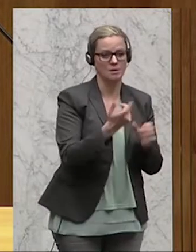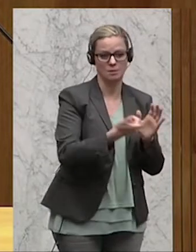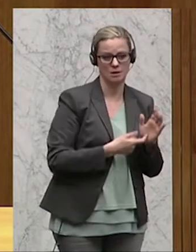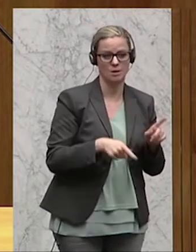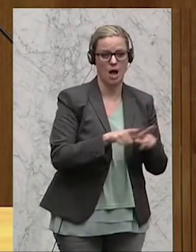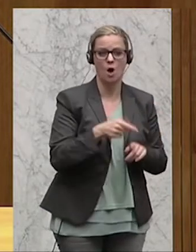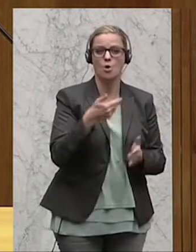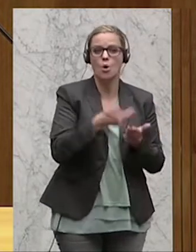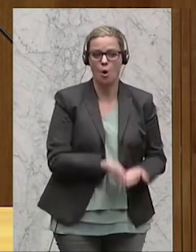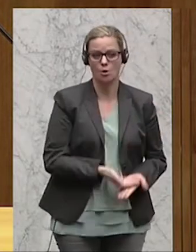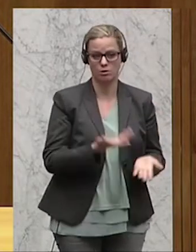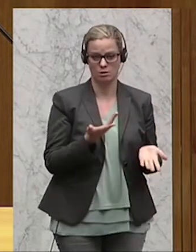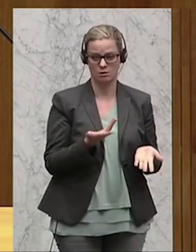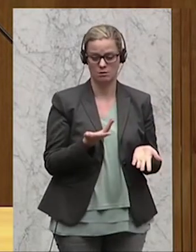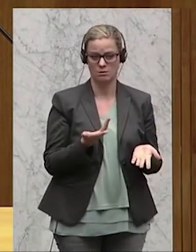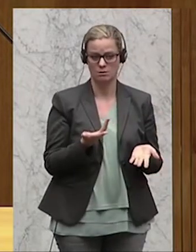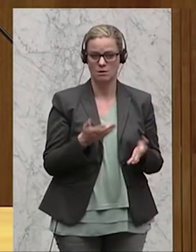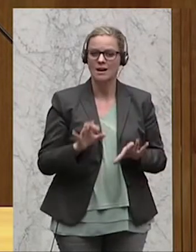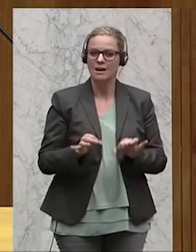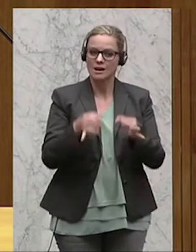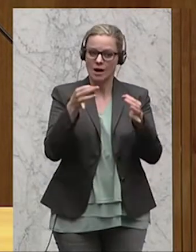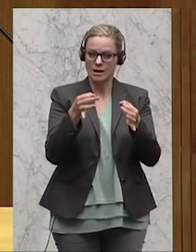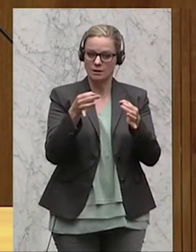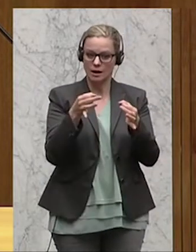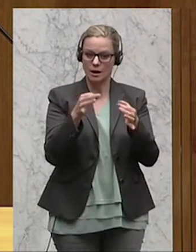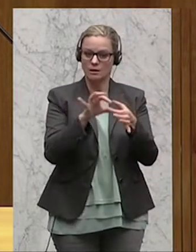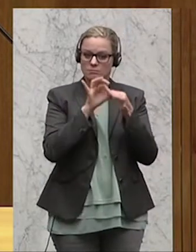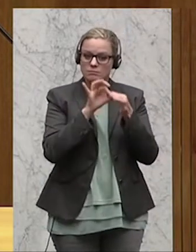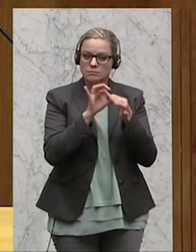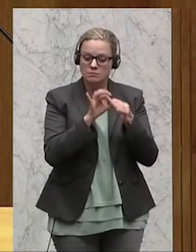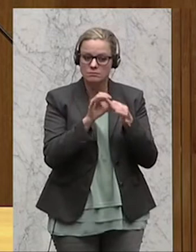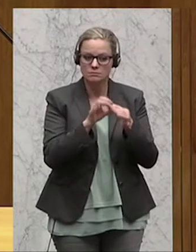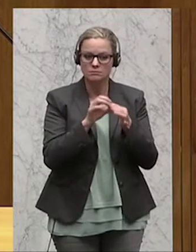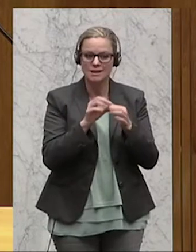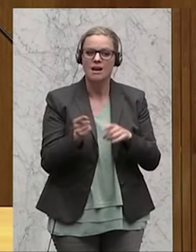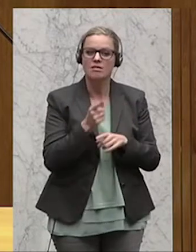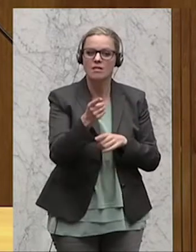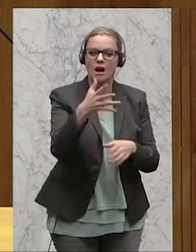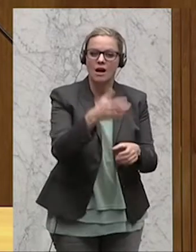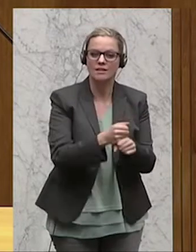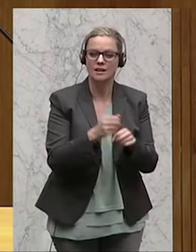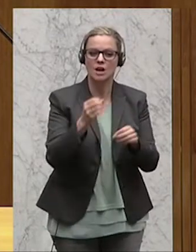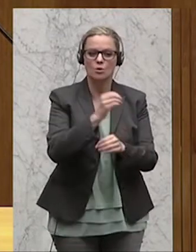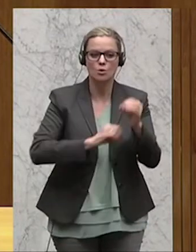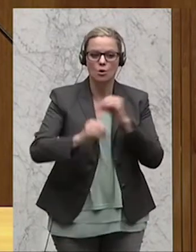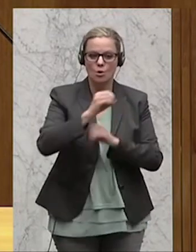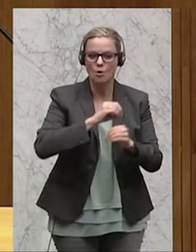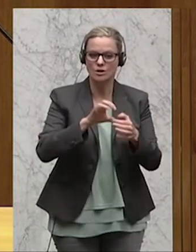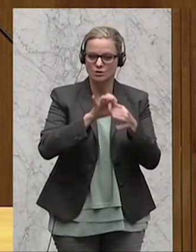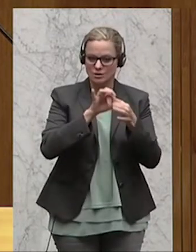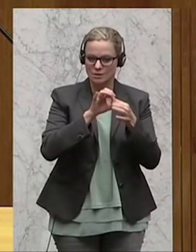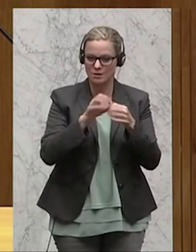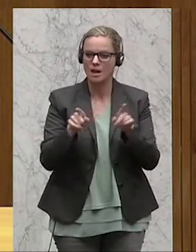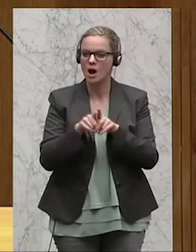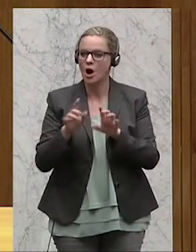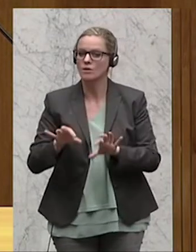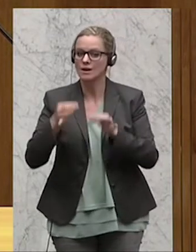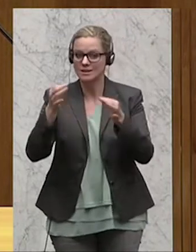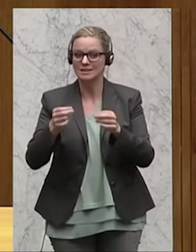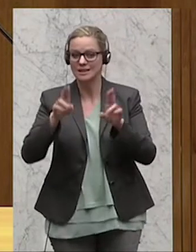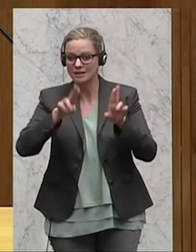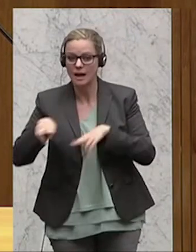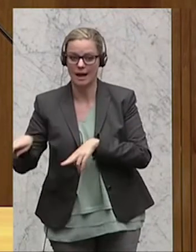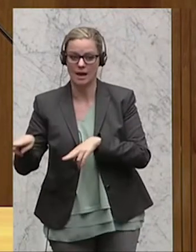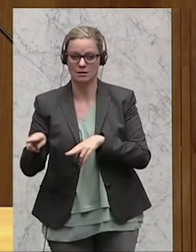als auch die Entlohnung. Qualität, was die Nachhaltigkeit im ökologischen Sinn anbelangt. Qualität in Bezug auf